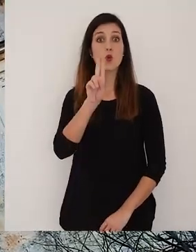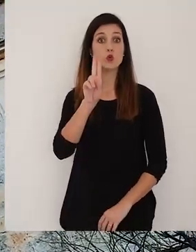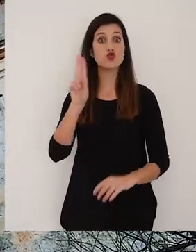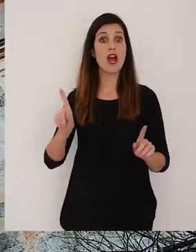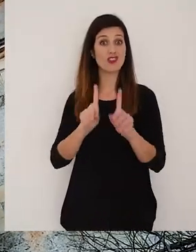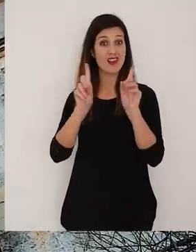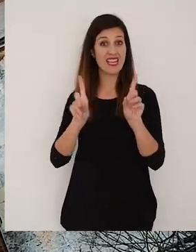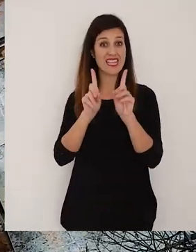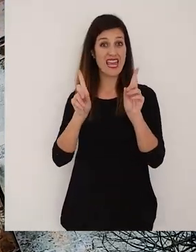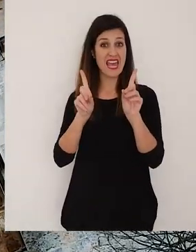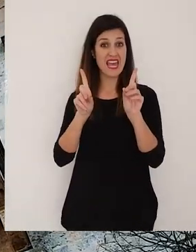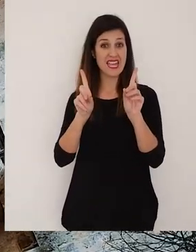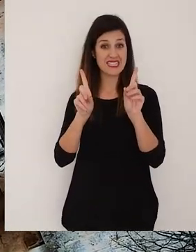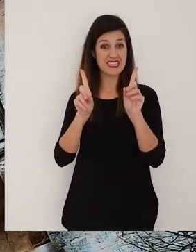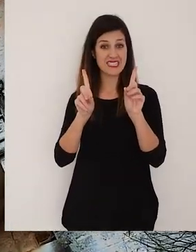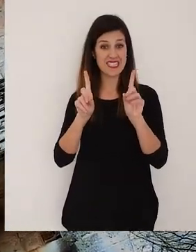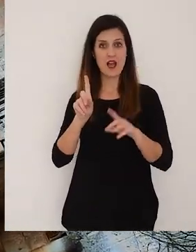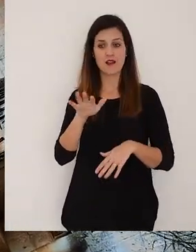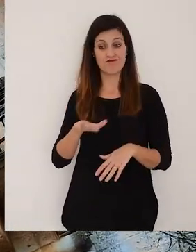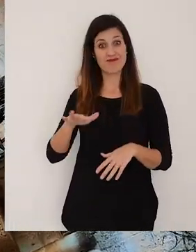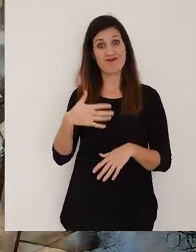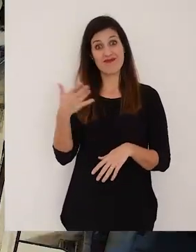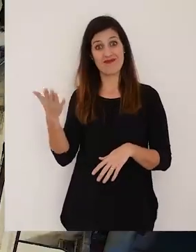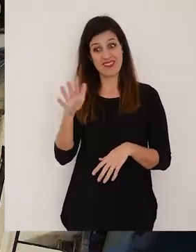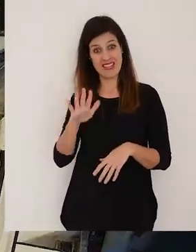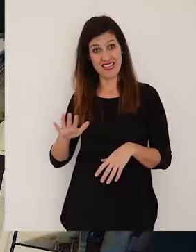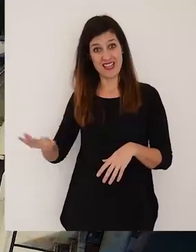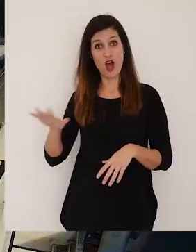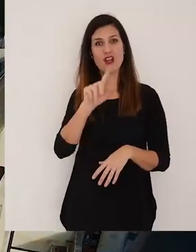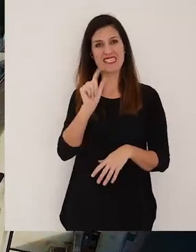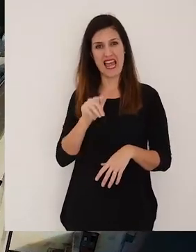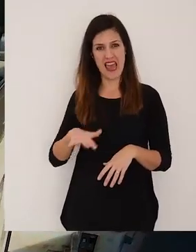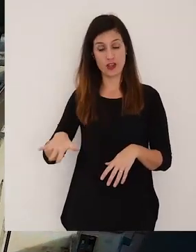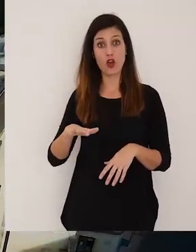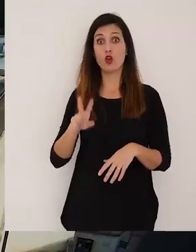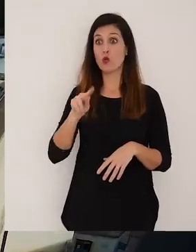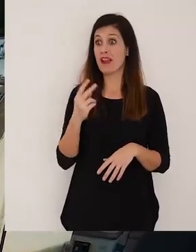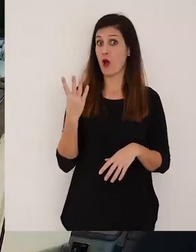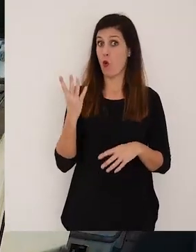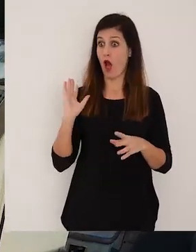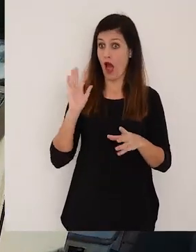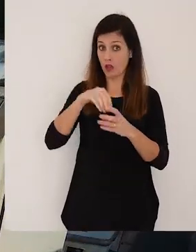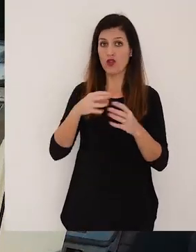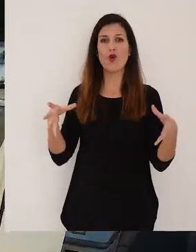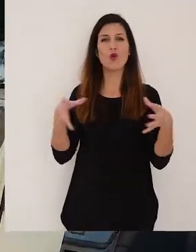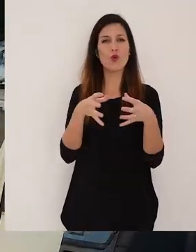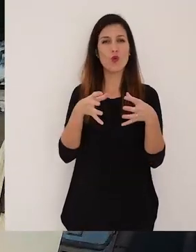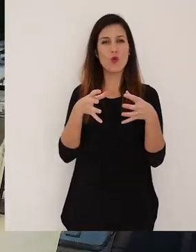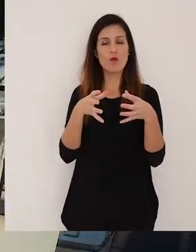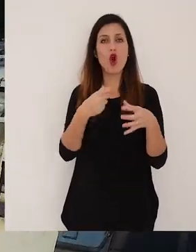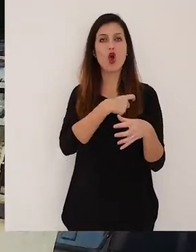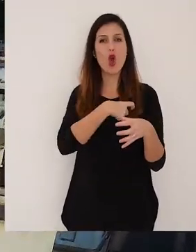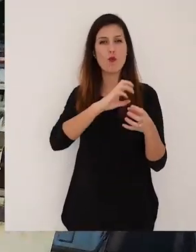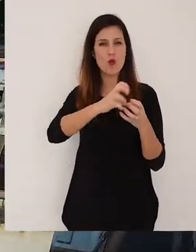Ucciano la Chiesa si posiziona nel versante levantino del Salento meridionale e rientra dal 2004 nell'Unione dei Comuni di Terre